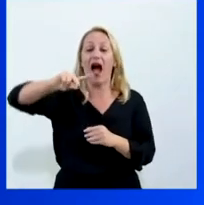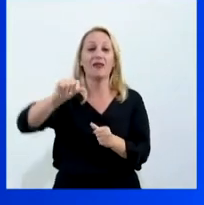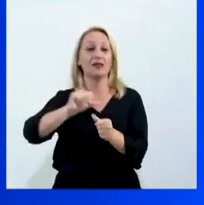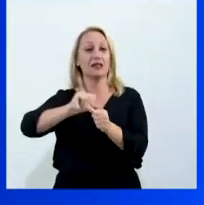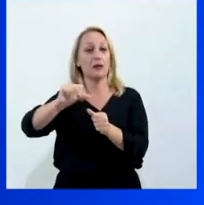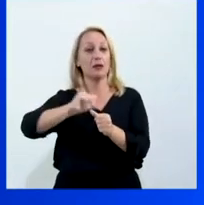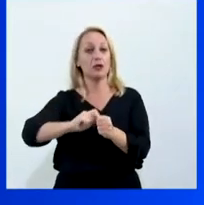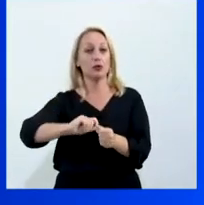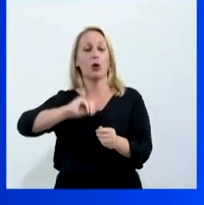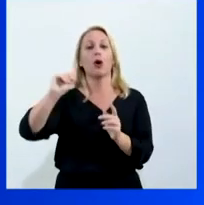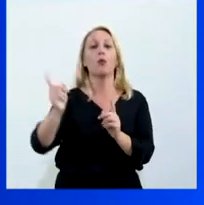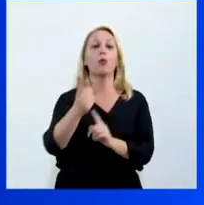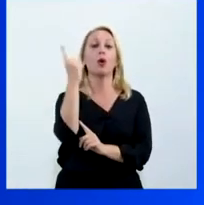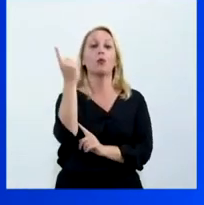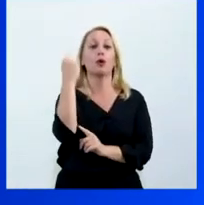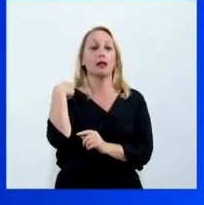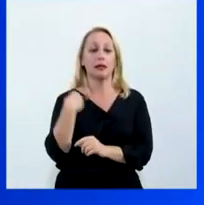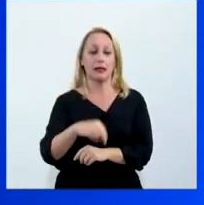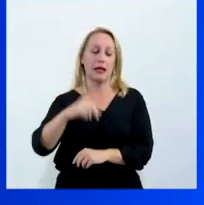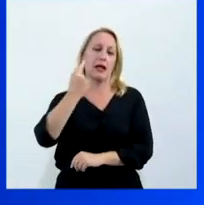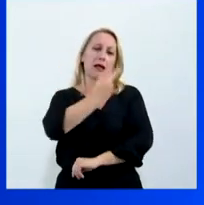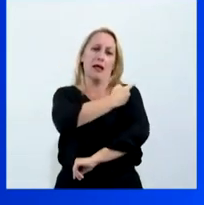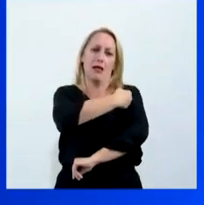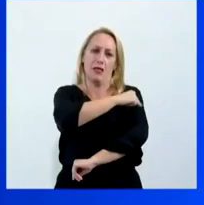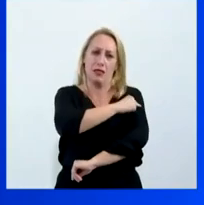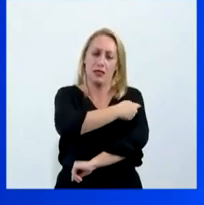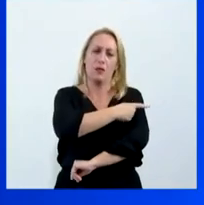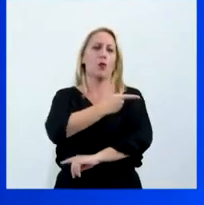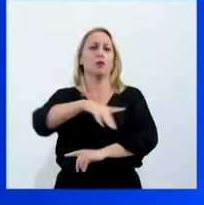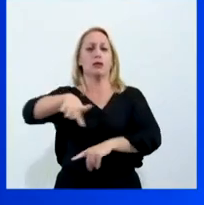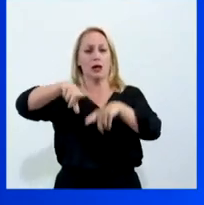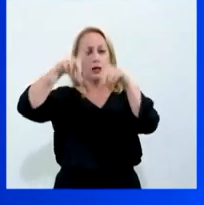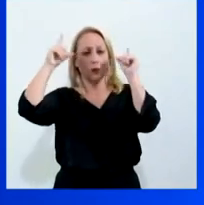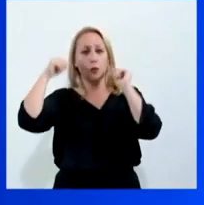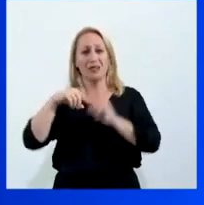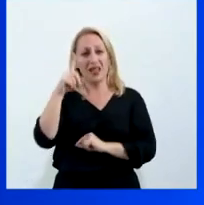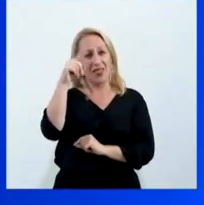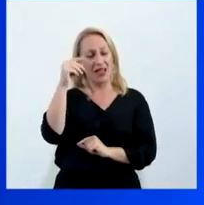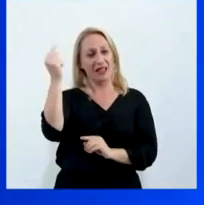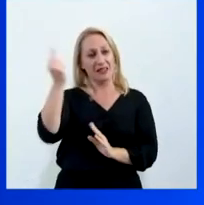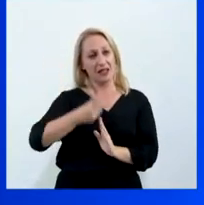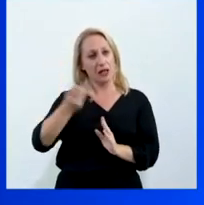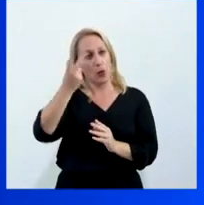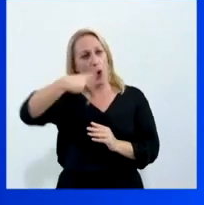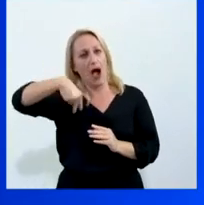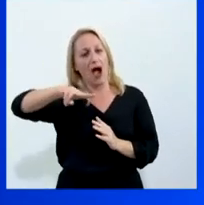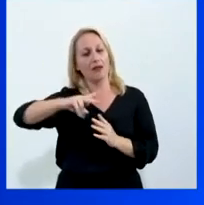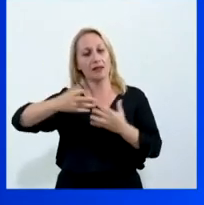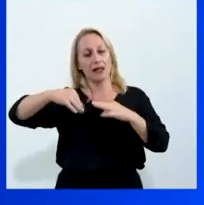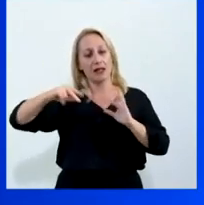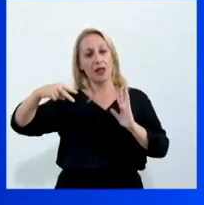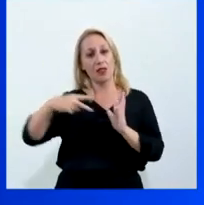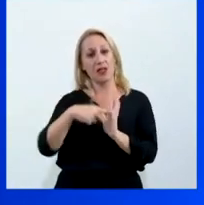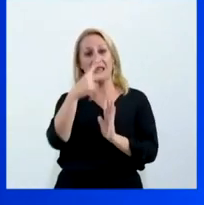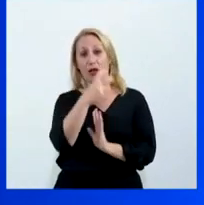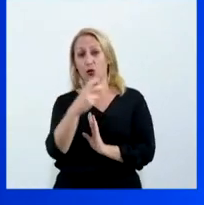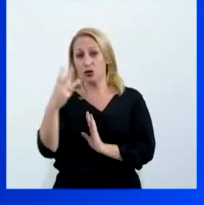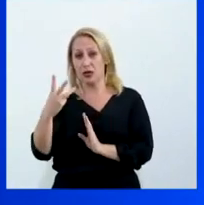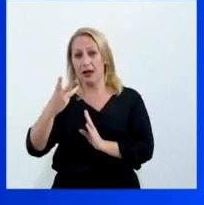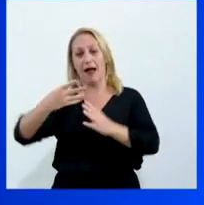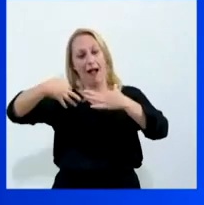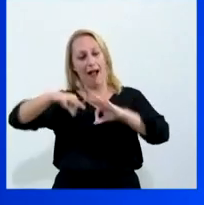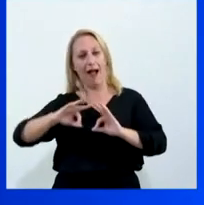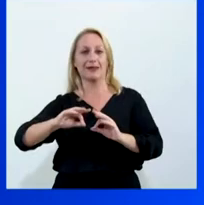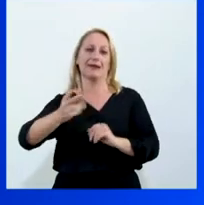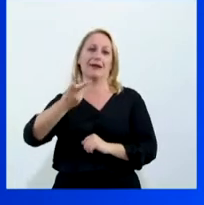προσωπικό του Εθνικού Συστήματος Υγείας με μια οριζόντια αύξηση της τάξης 10% που άρχισε να ισχύει από τις αρχές του 2023.